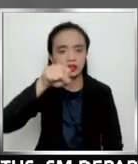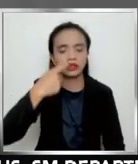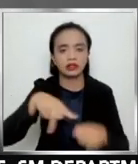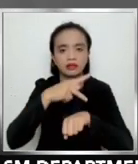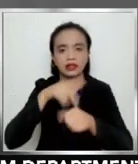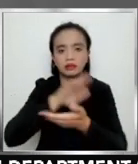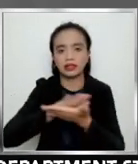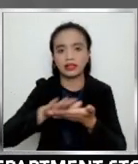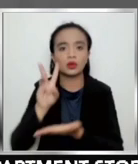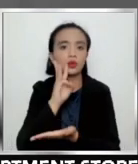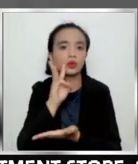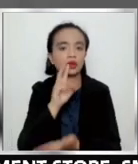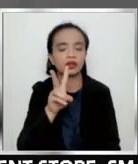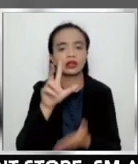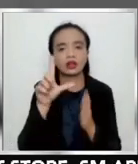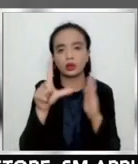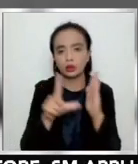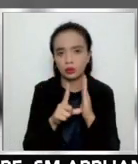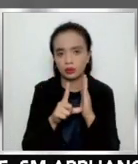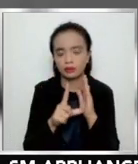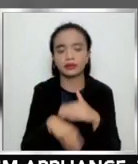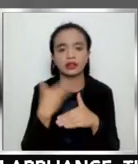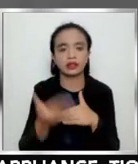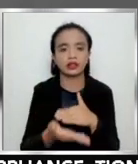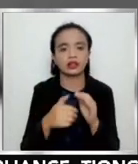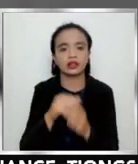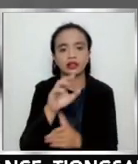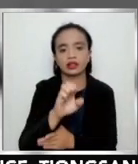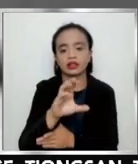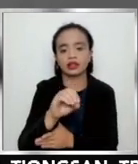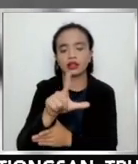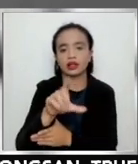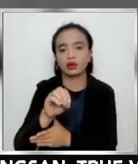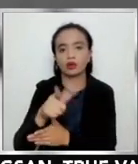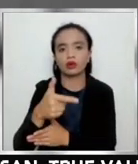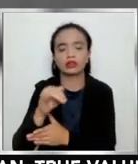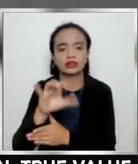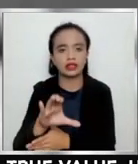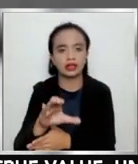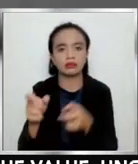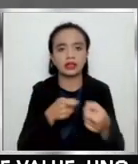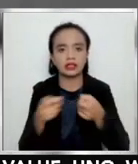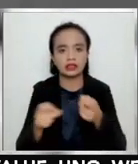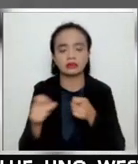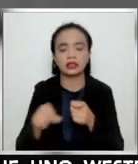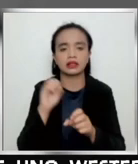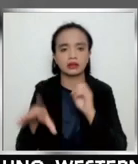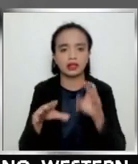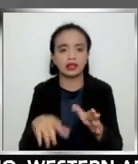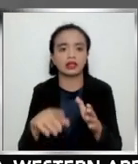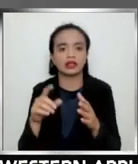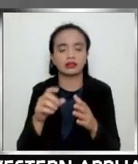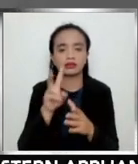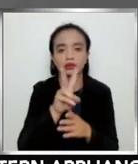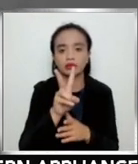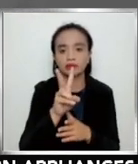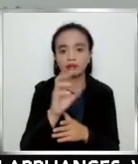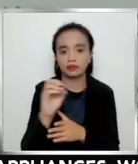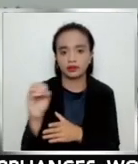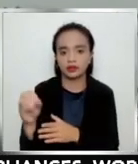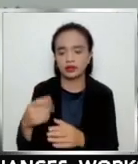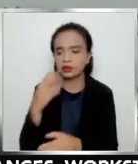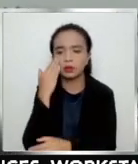of 2004 at Ecological Solid Waste Management Act of 2000. Kulang-kulang ang kanilang ginawang